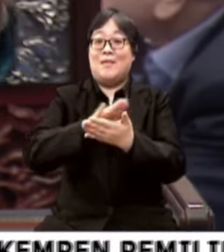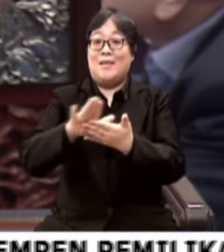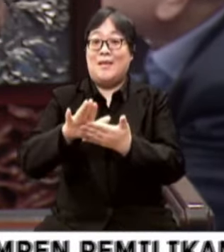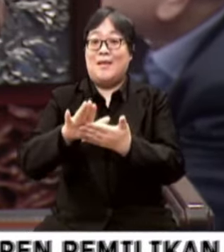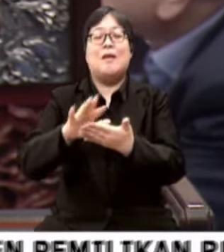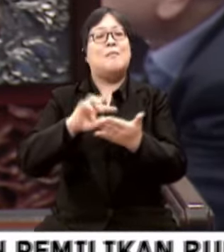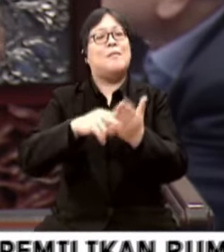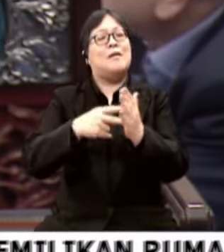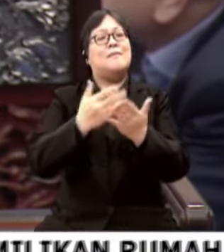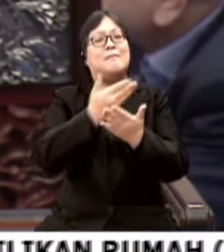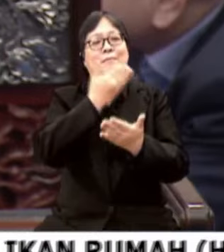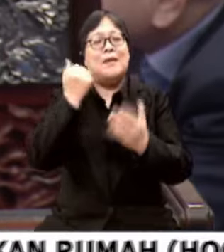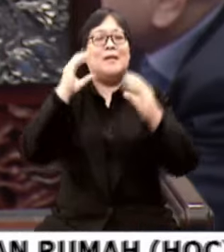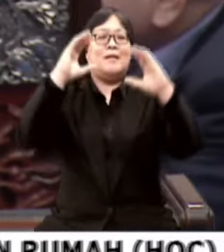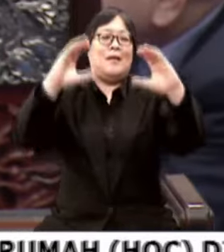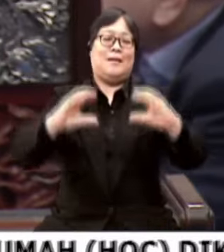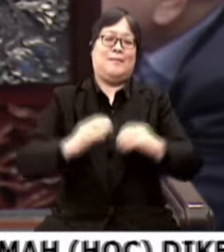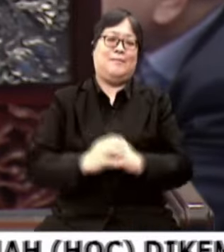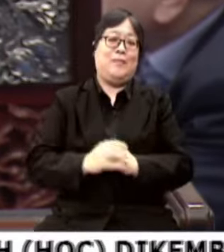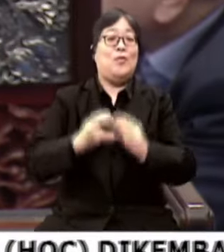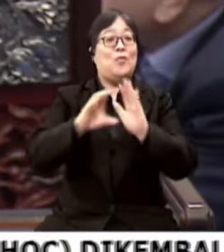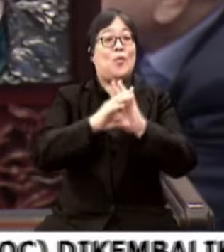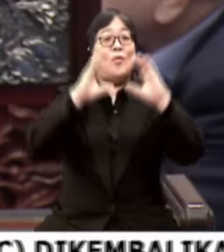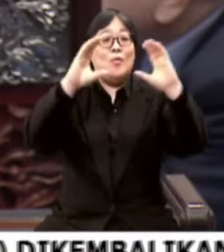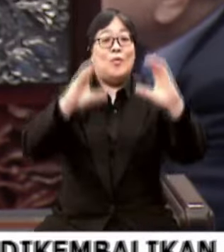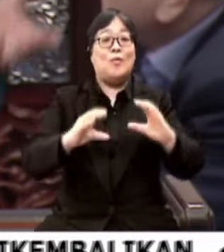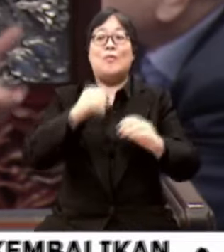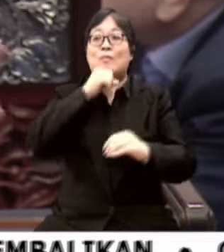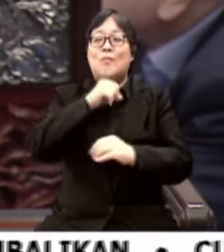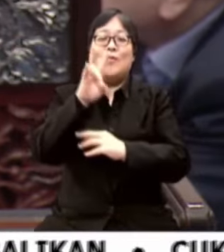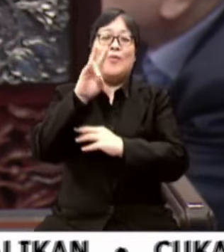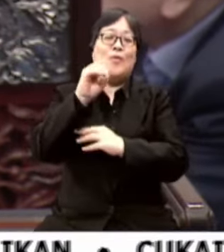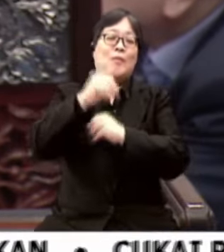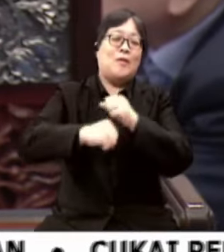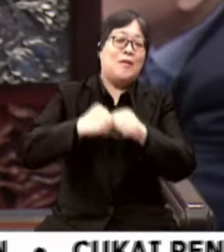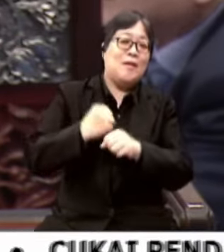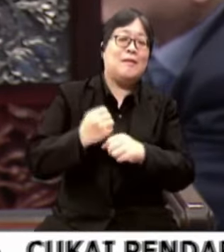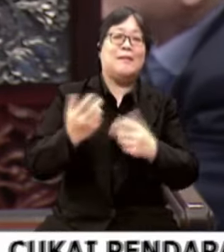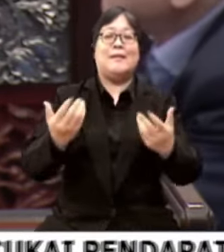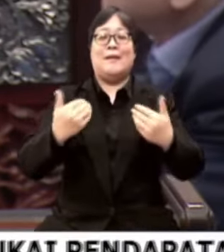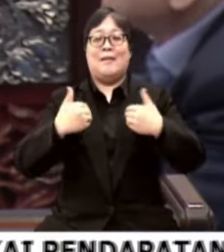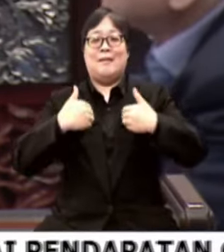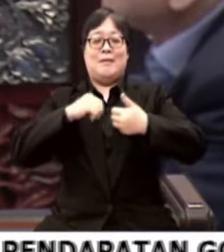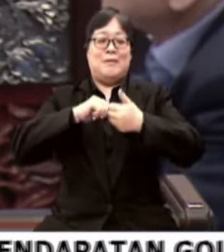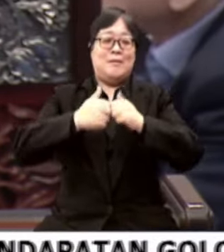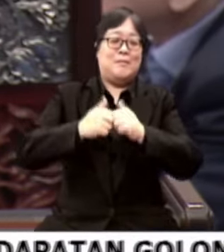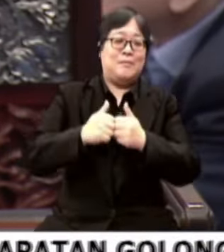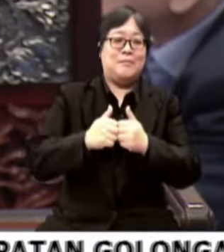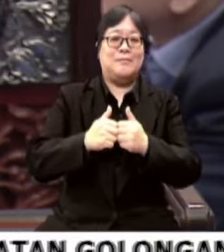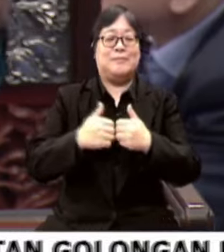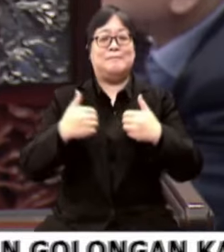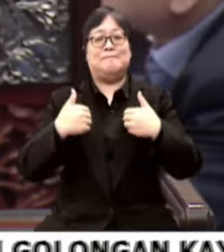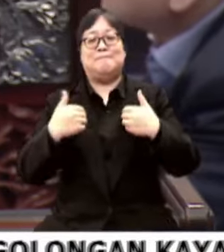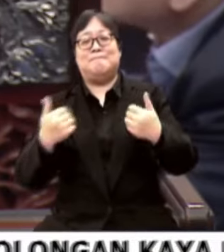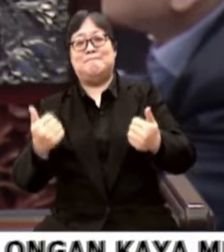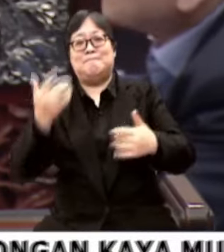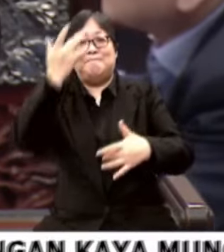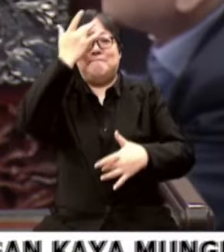bereksa saya contohnya dalam kategori yang lebih umum 70 tahun yang mempunyai masalah kesehatan